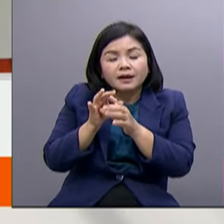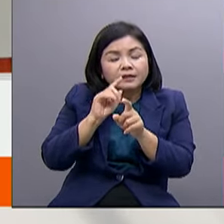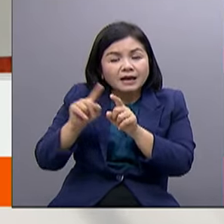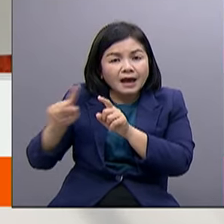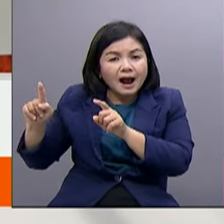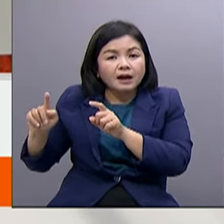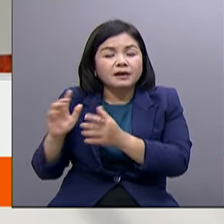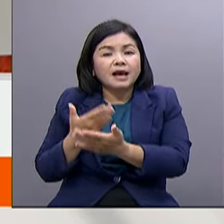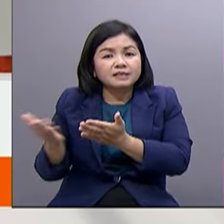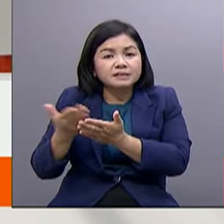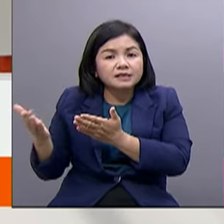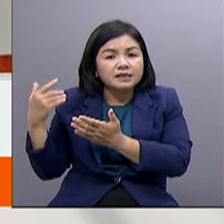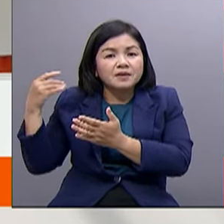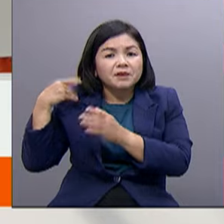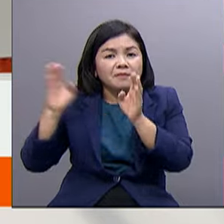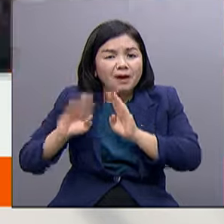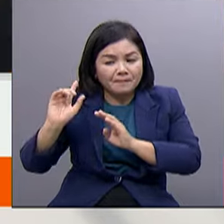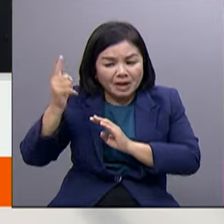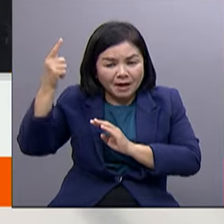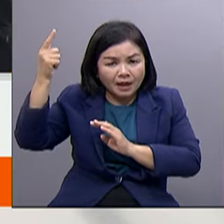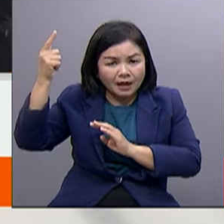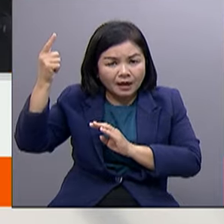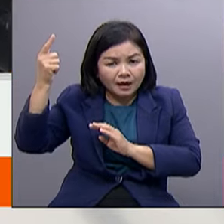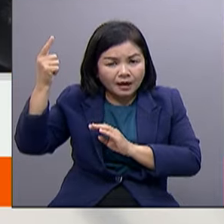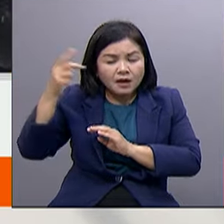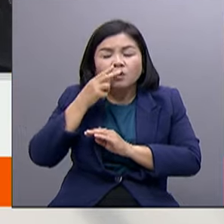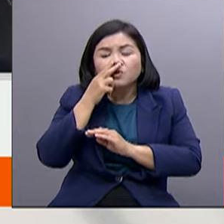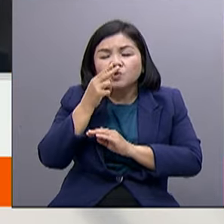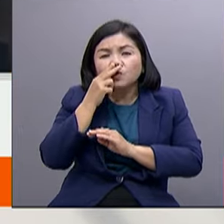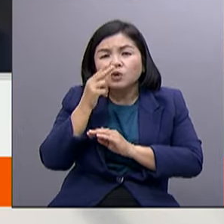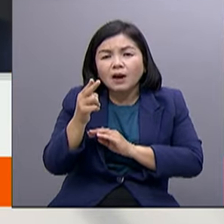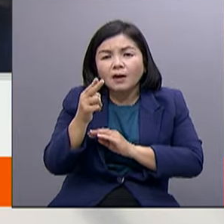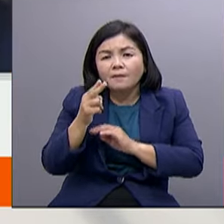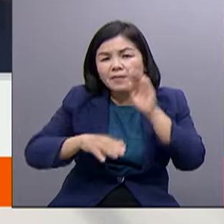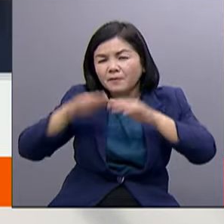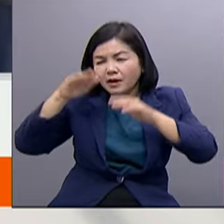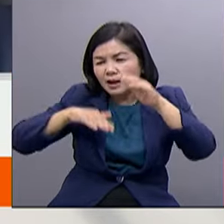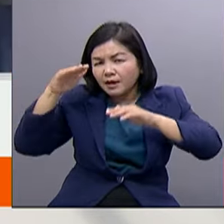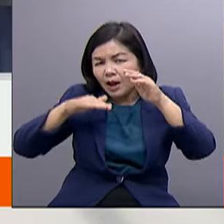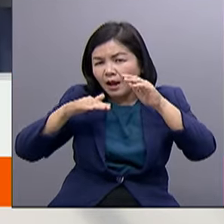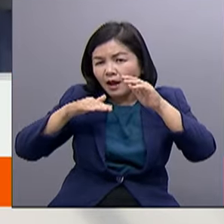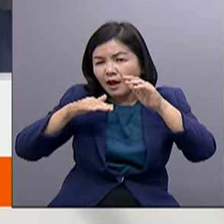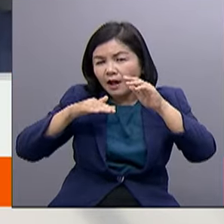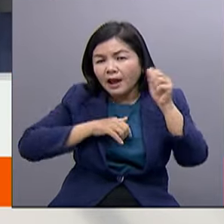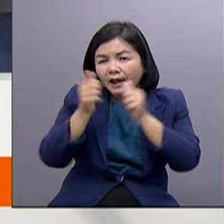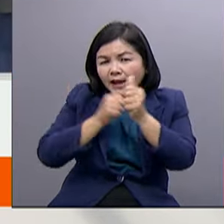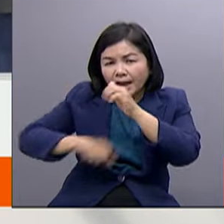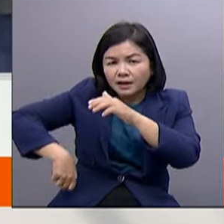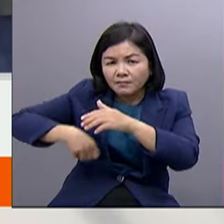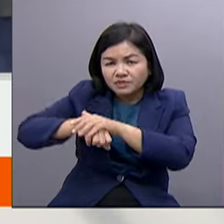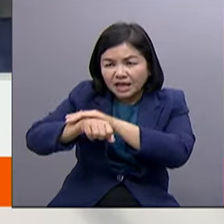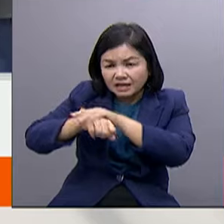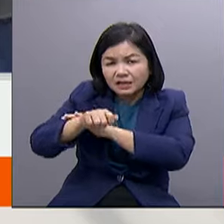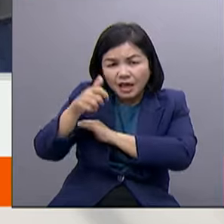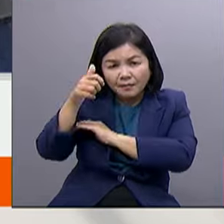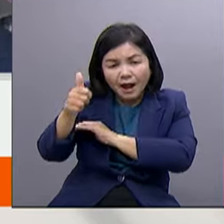แต่ทีนี้พอจะมีผลิตภัณฑ์ตัวใหม่คุณธนากรมองว่ามันจะไปเทียบเคียงหรือว่าจะไปสู้กับพวกหวยใต้ดินหรือว่าหวย